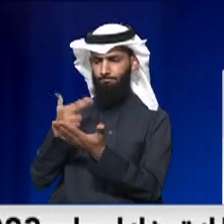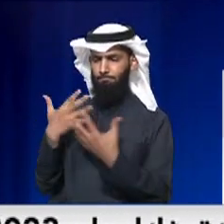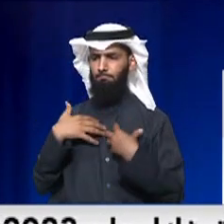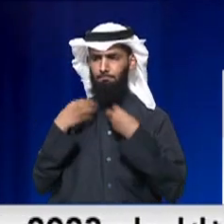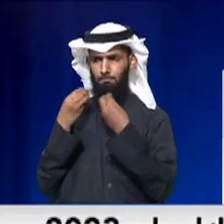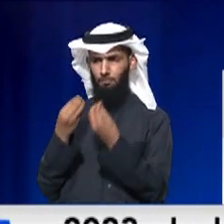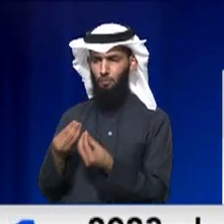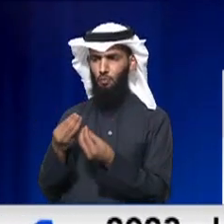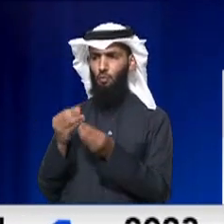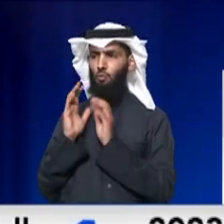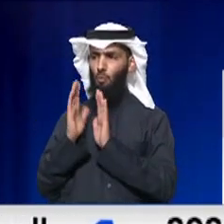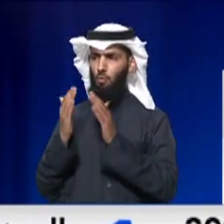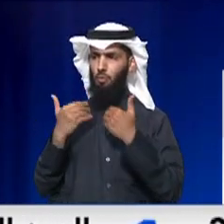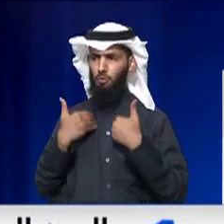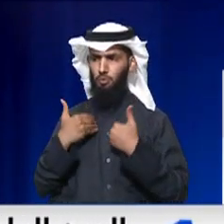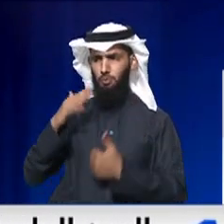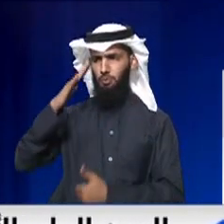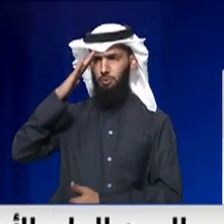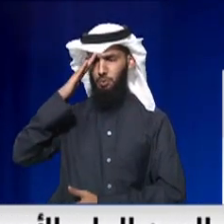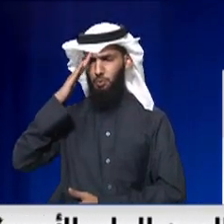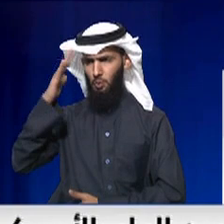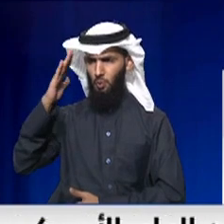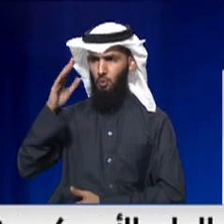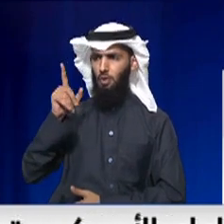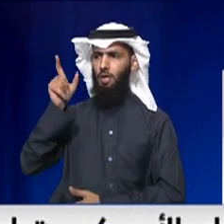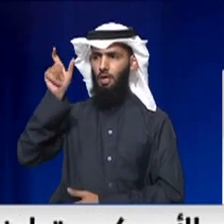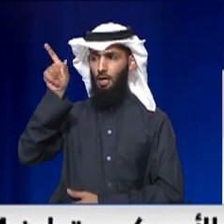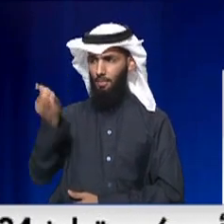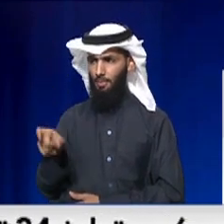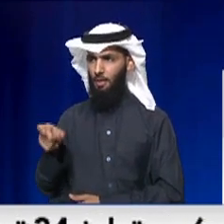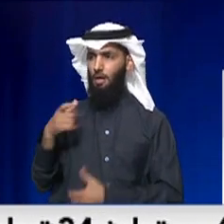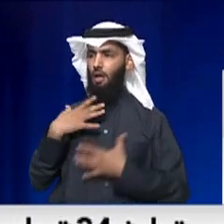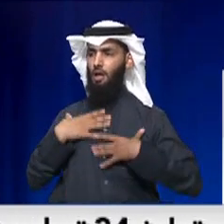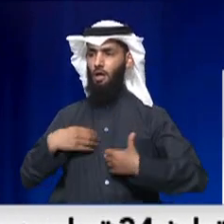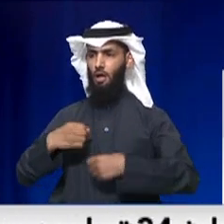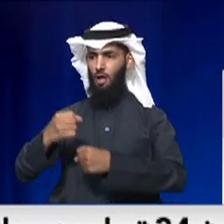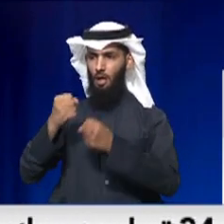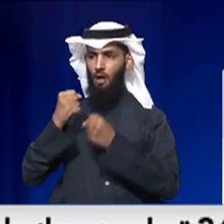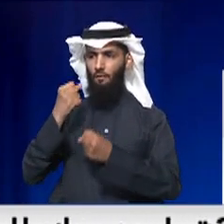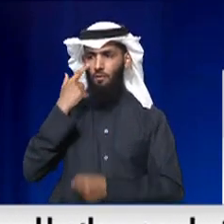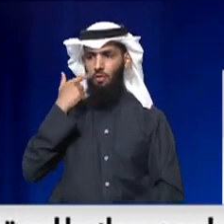تهنئة ومن طيب المشاعر، متمنيا لمعالي موفور الصحة والعافية.